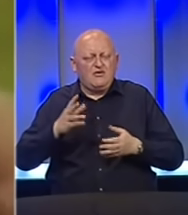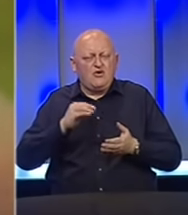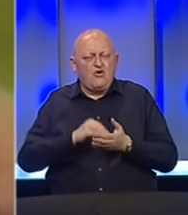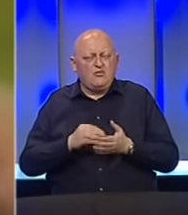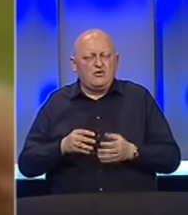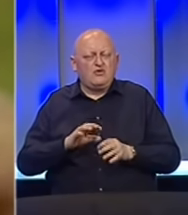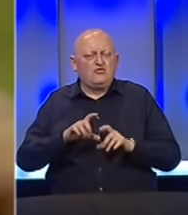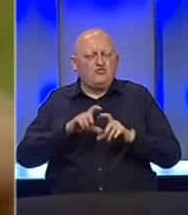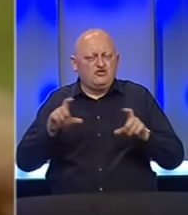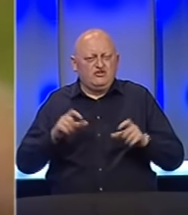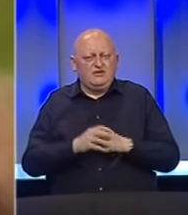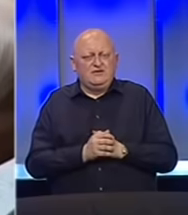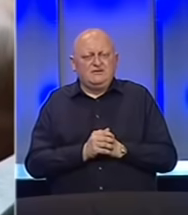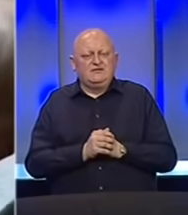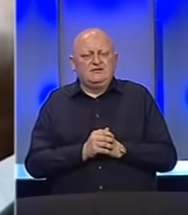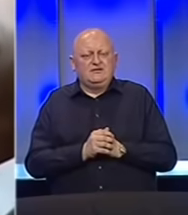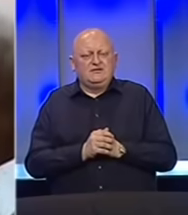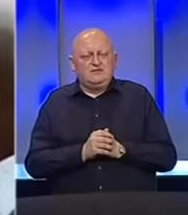broja uređaja.